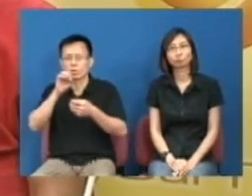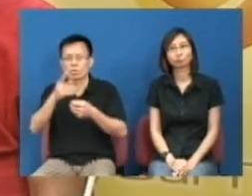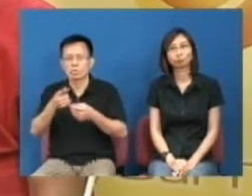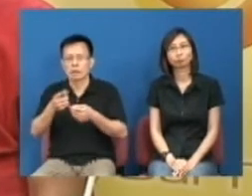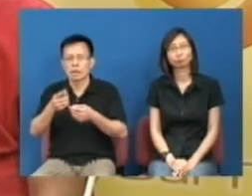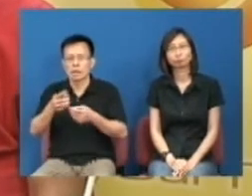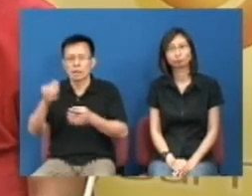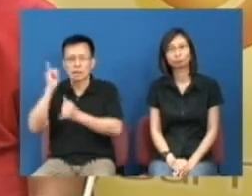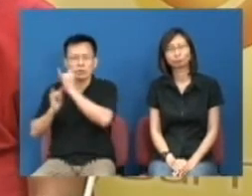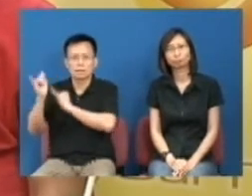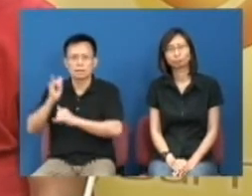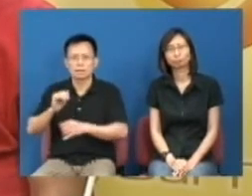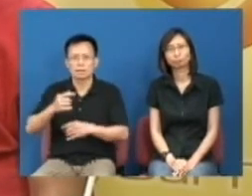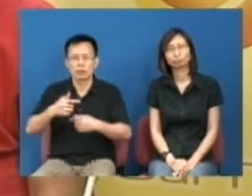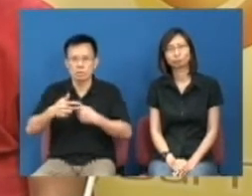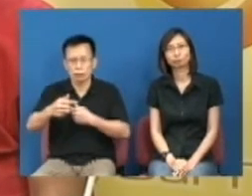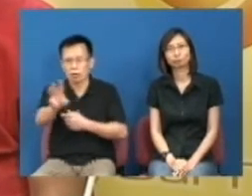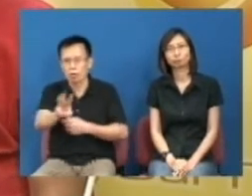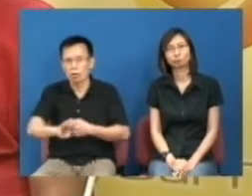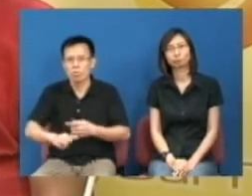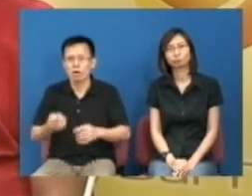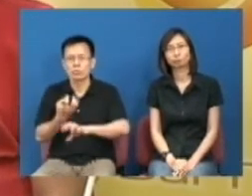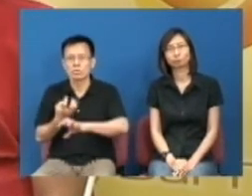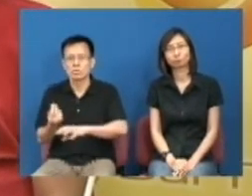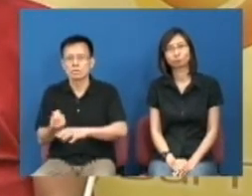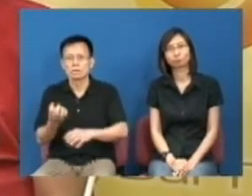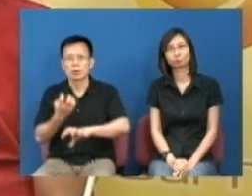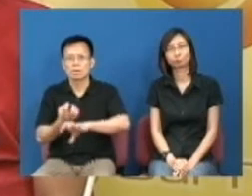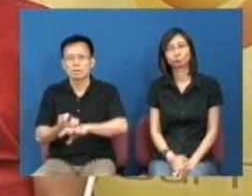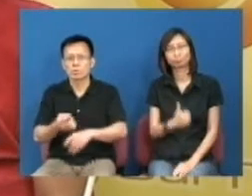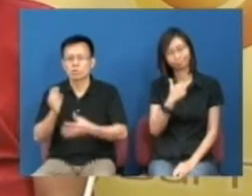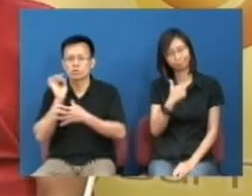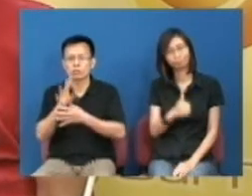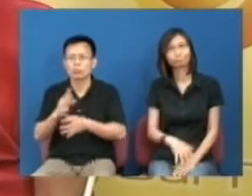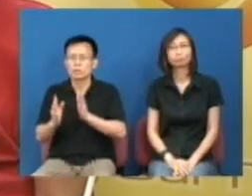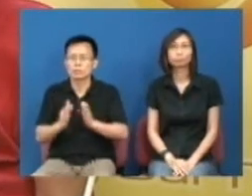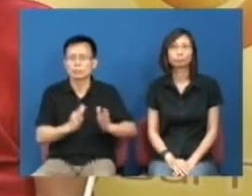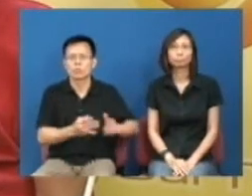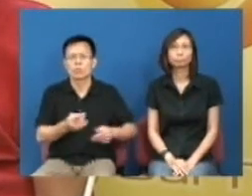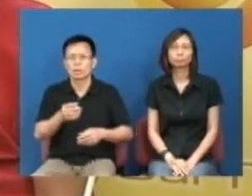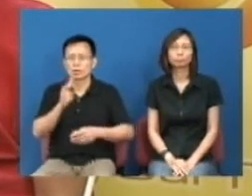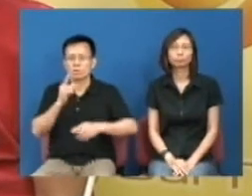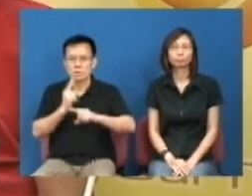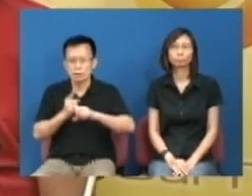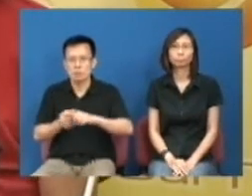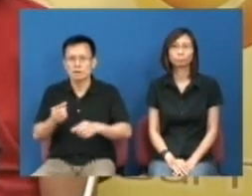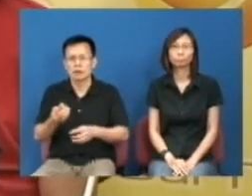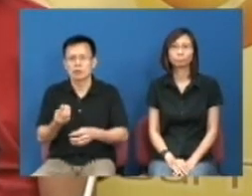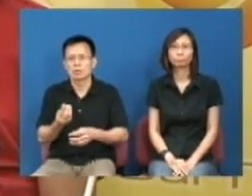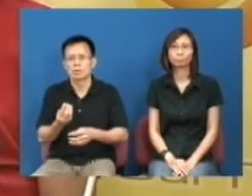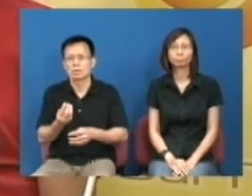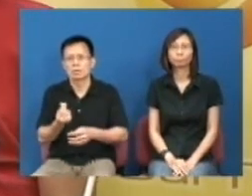史長河嘅沙石嘅時候，你咪早處理咗佢咯，係咪啊？既然而家係沙石啦，咁你使乜咁驚